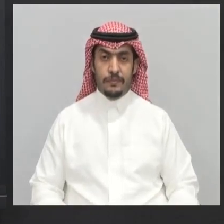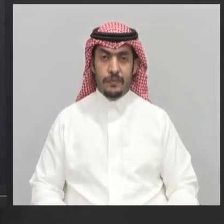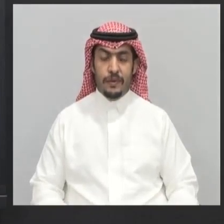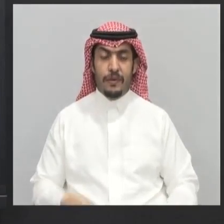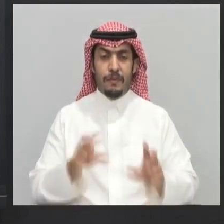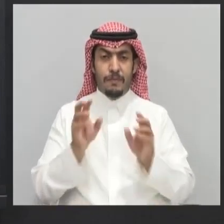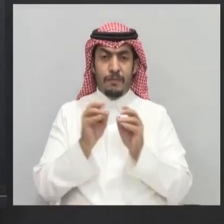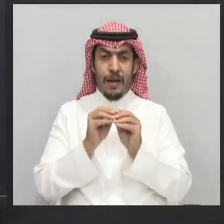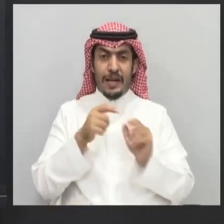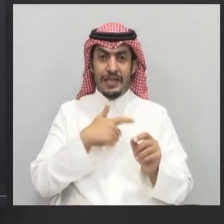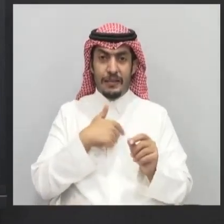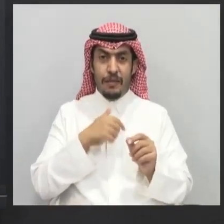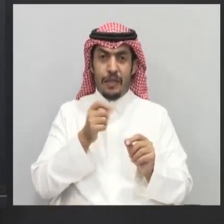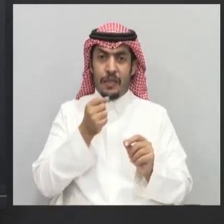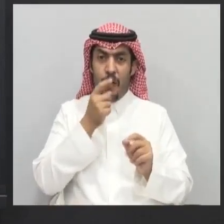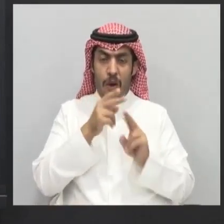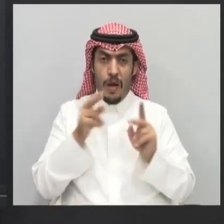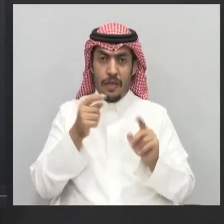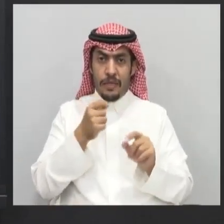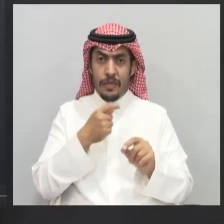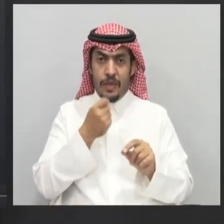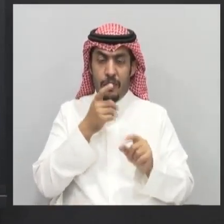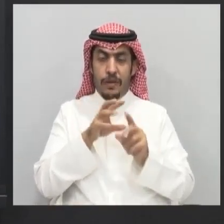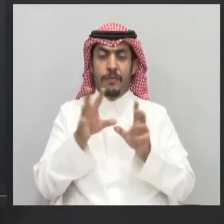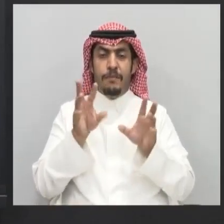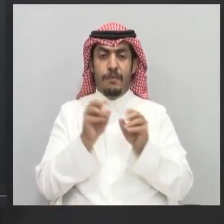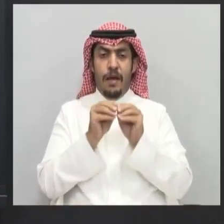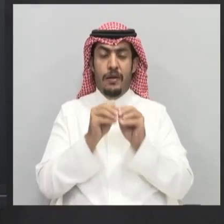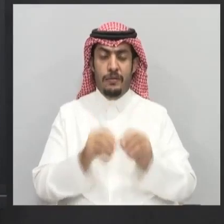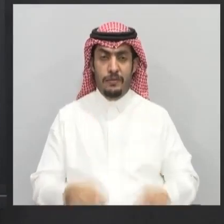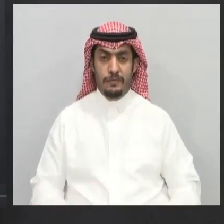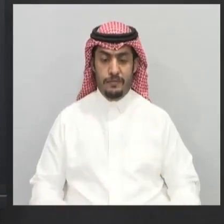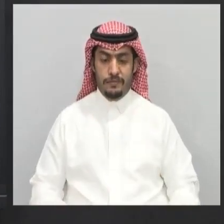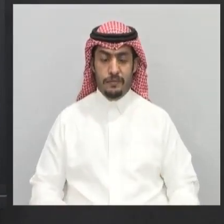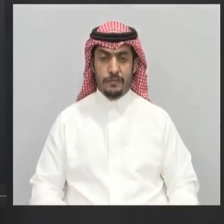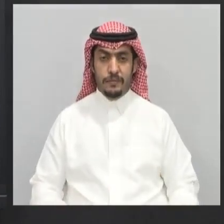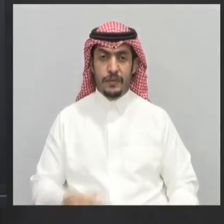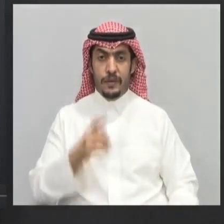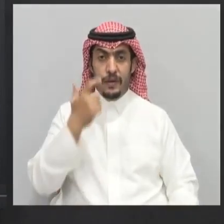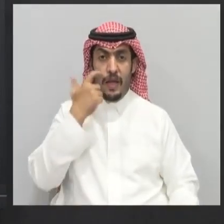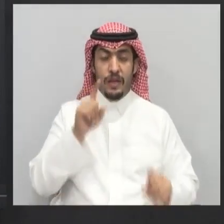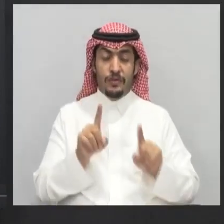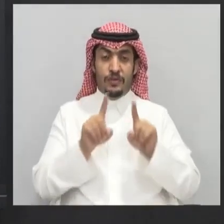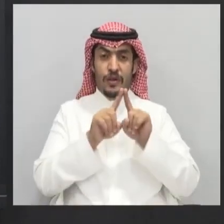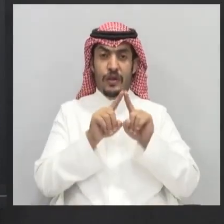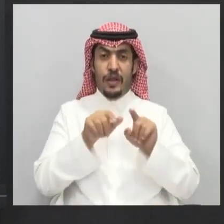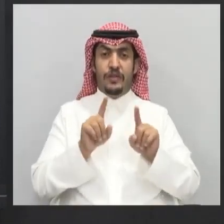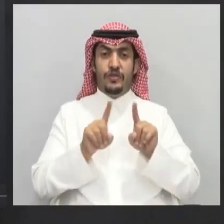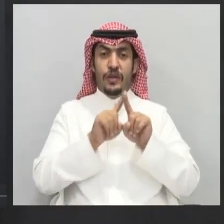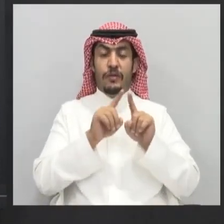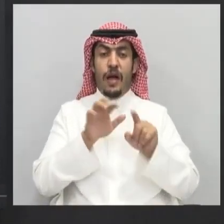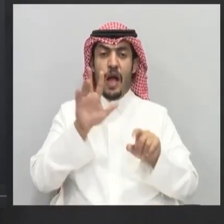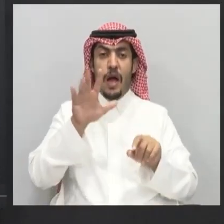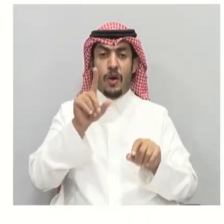فكلاهما معرفه واثبات لهذا هذا التوحيد العظيم ونحذر من هذا الشرك وهو شرك